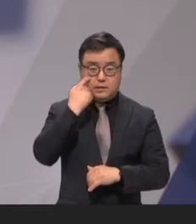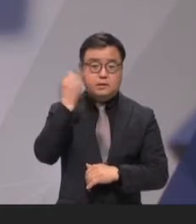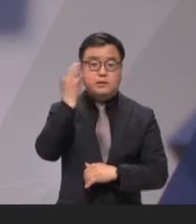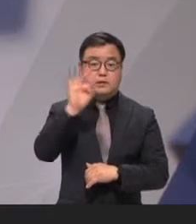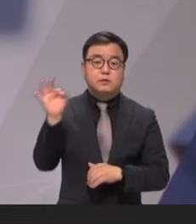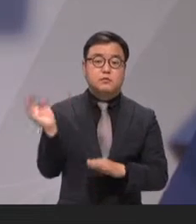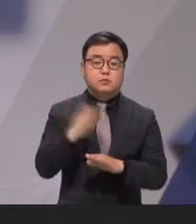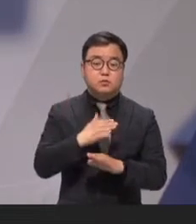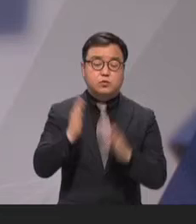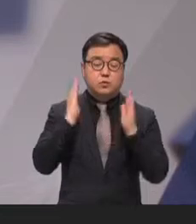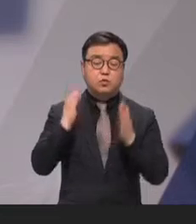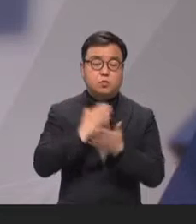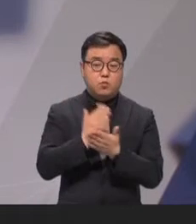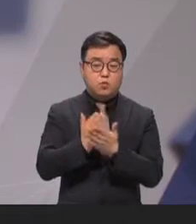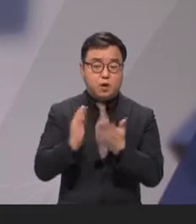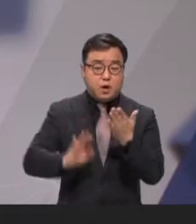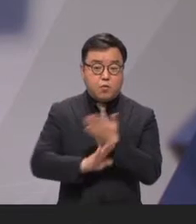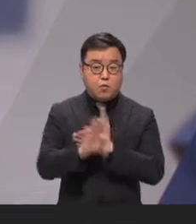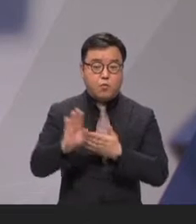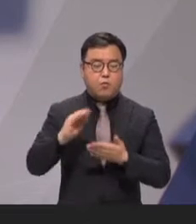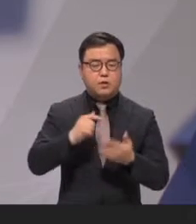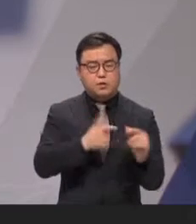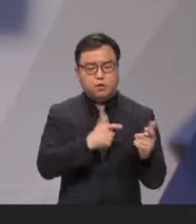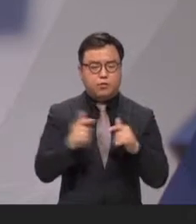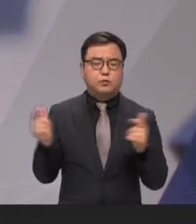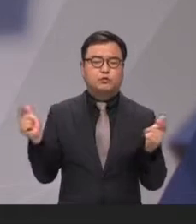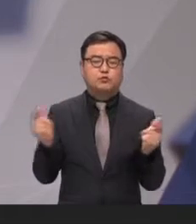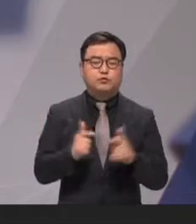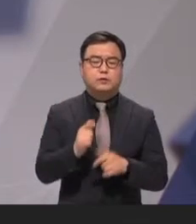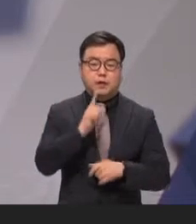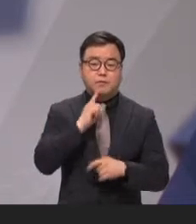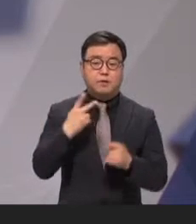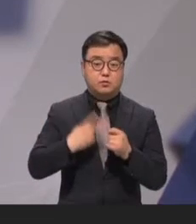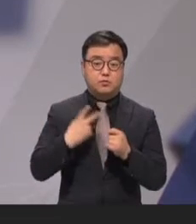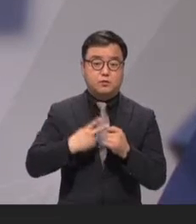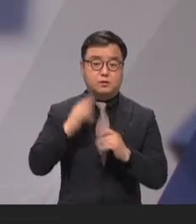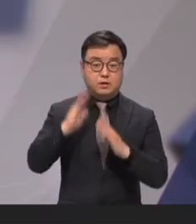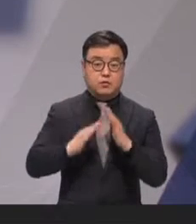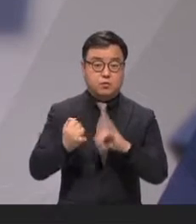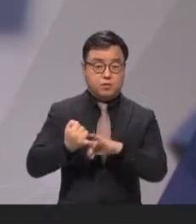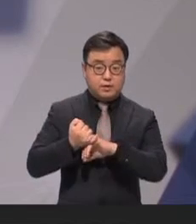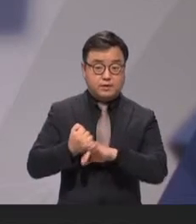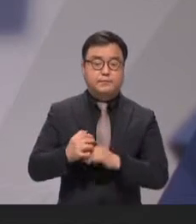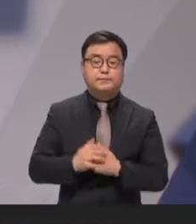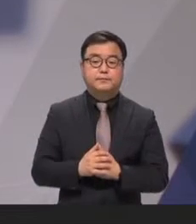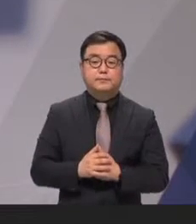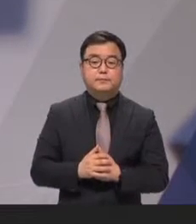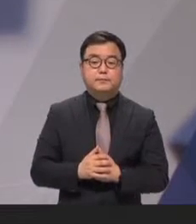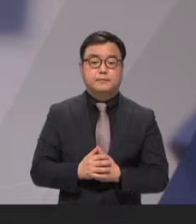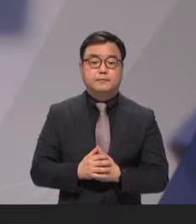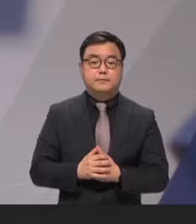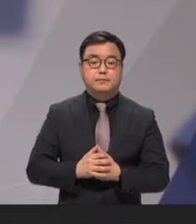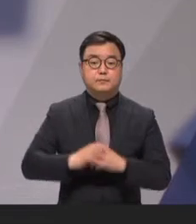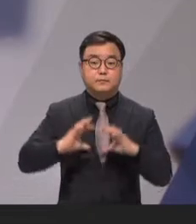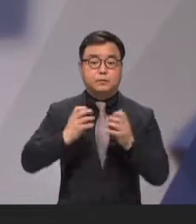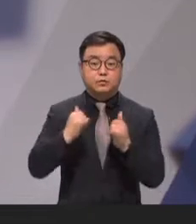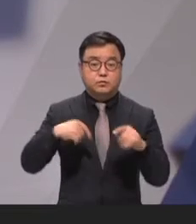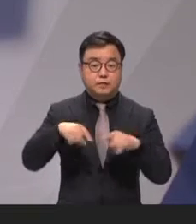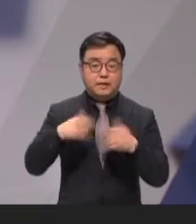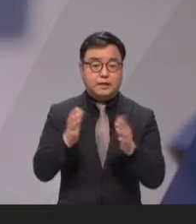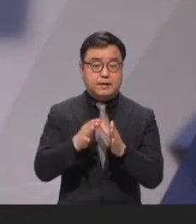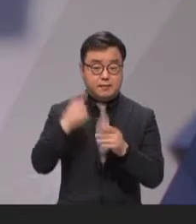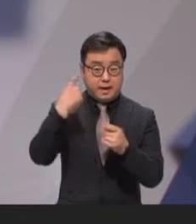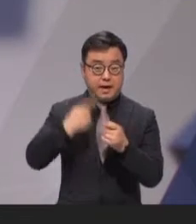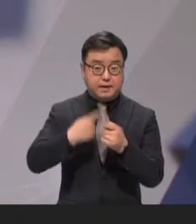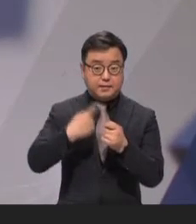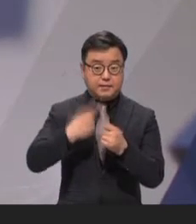이 비교과 부분들을 점진적으로 줄이겠다. 이것을 두 번째 공약으로 내놨습니다. 예. 이 국민의당은 이제 한 가지만